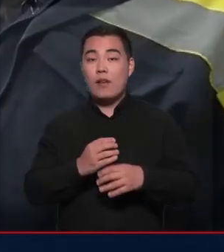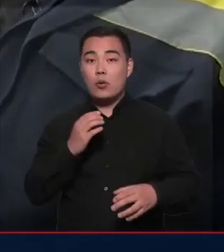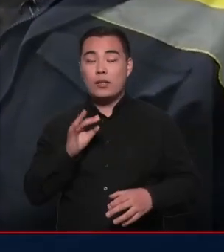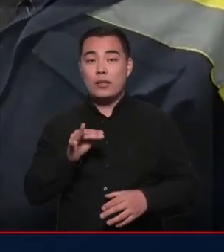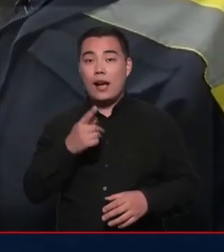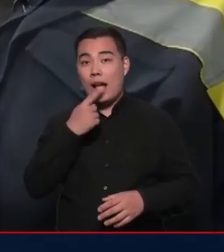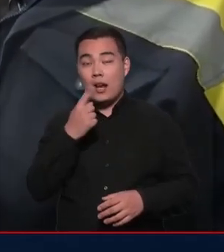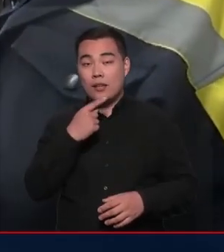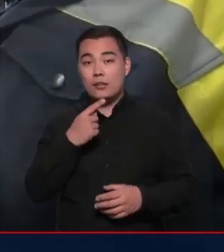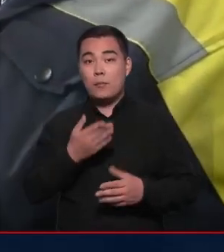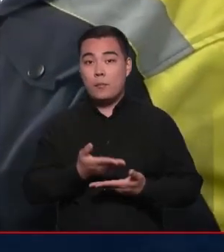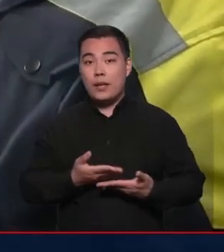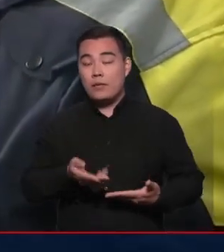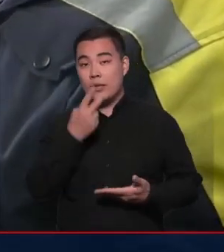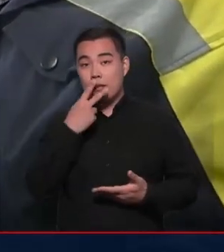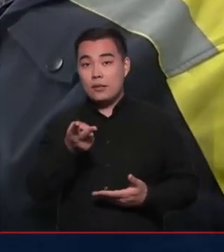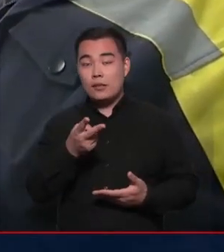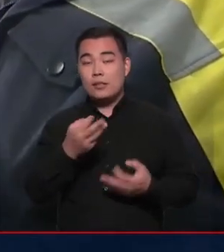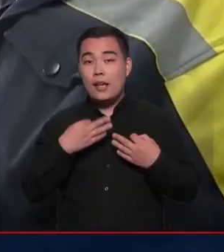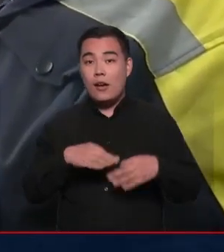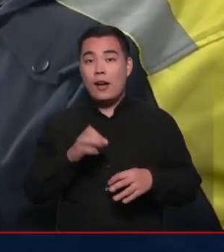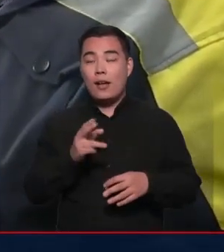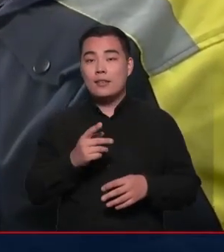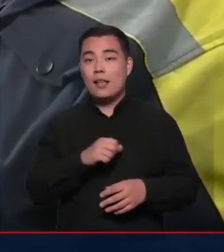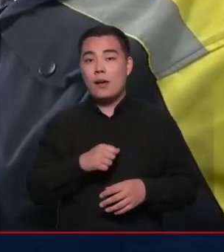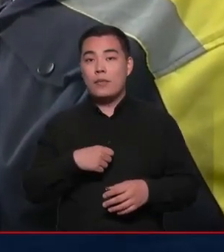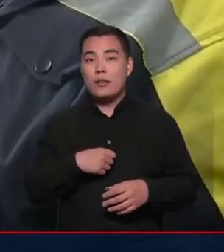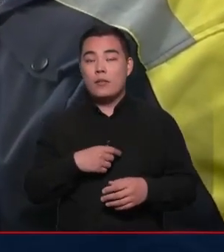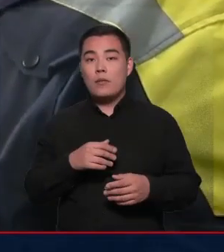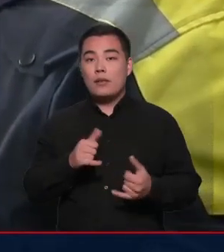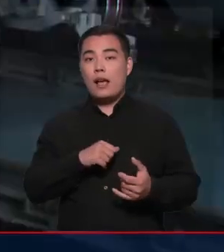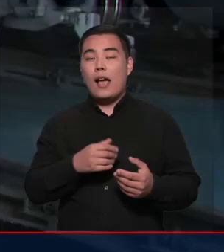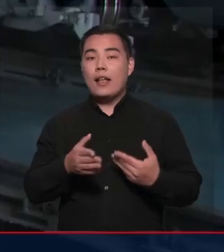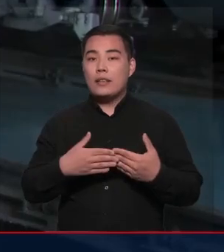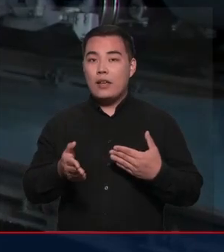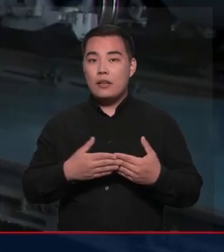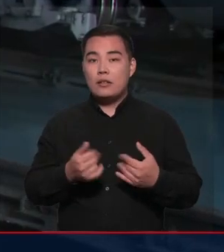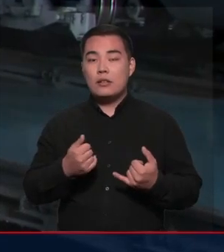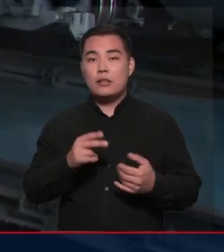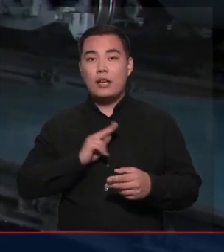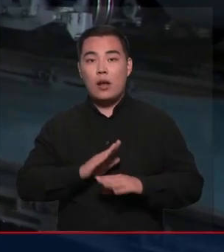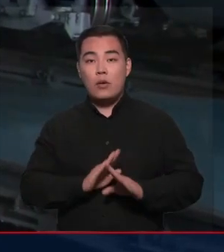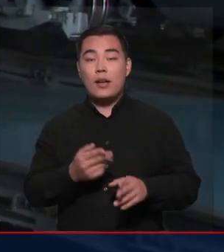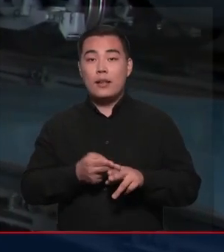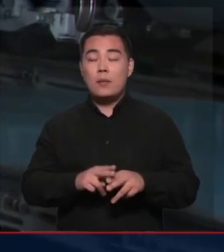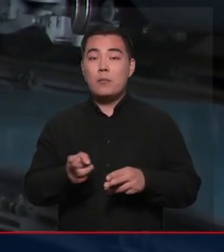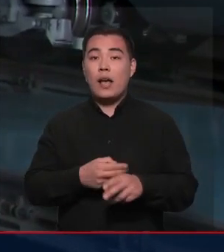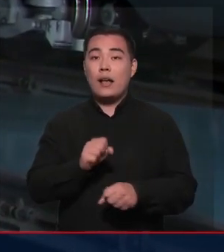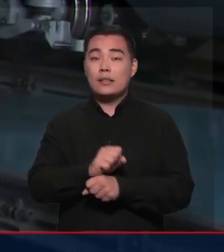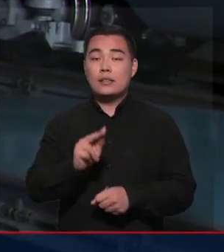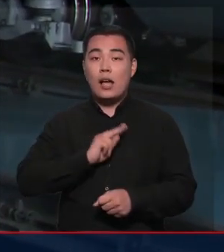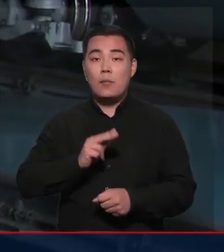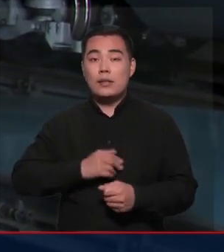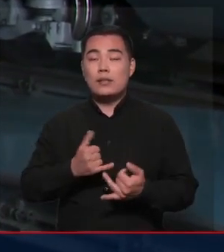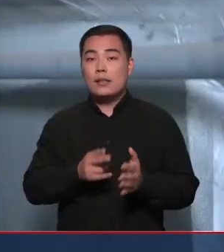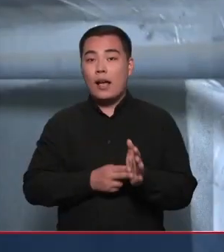это красную мы замечаем, это как одна из сбоев идет двери. За бесперебойную работу подземного